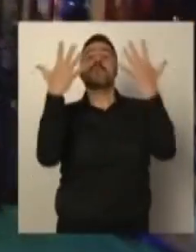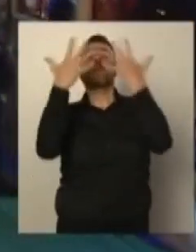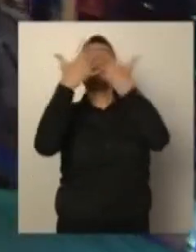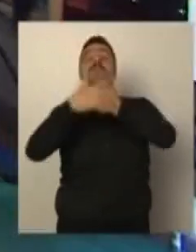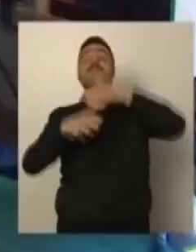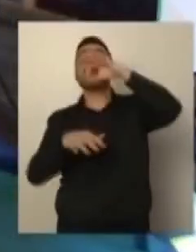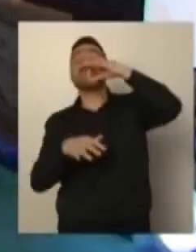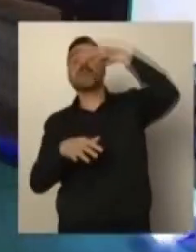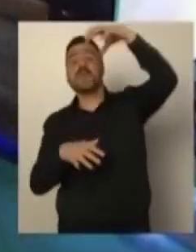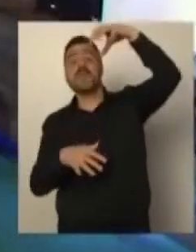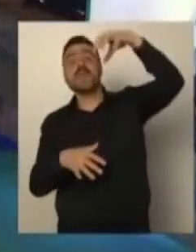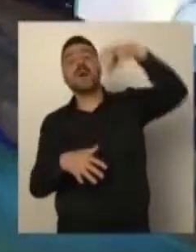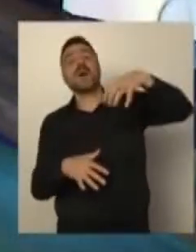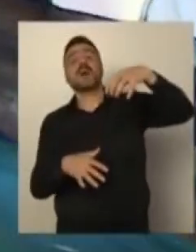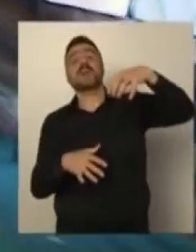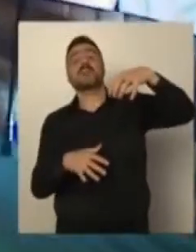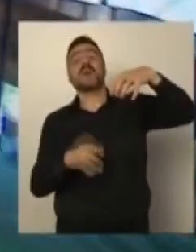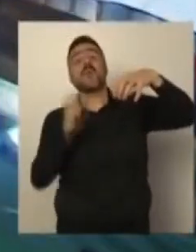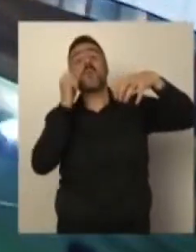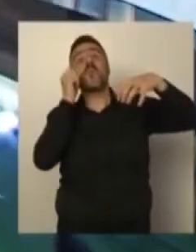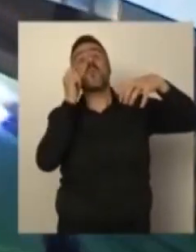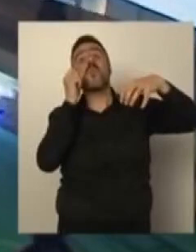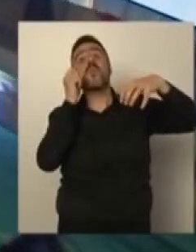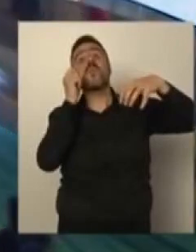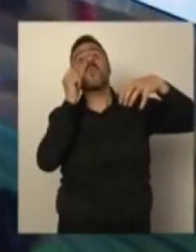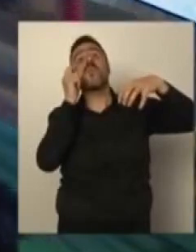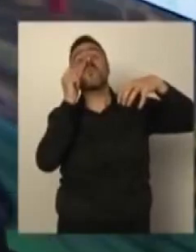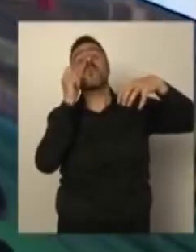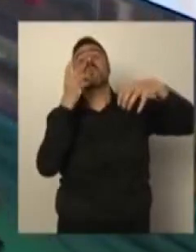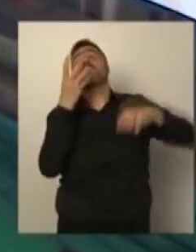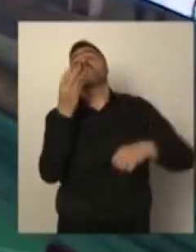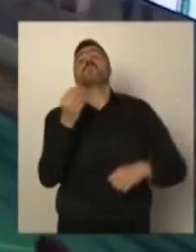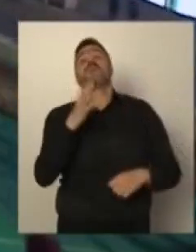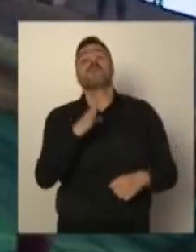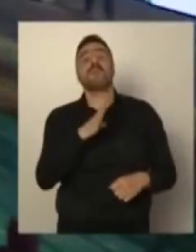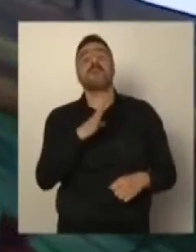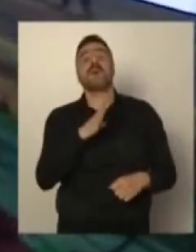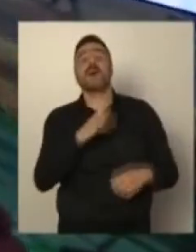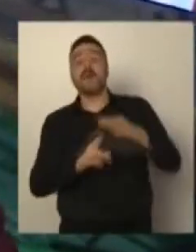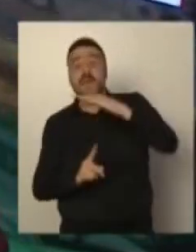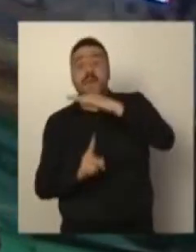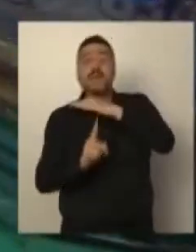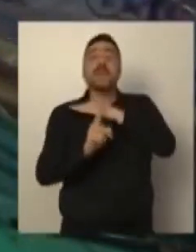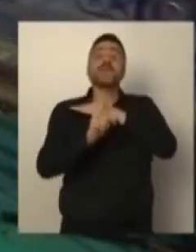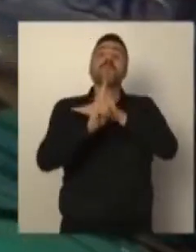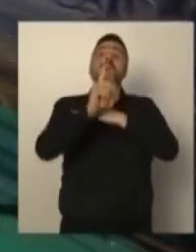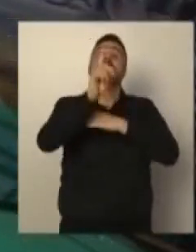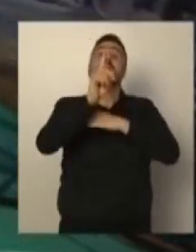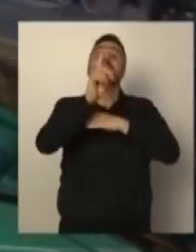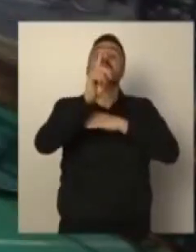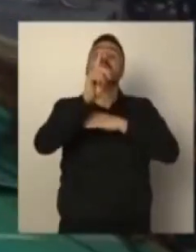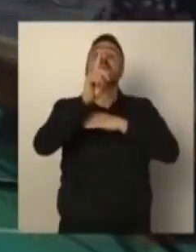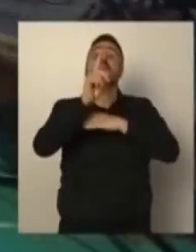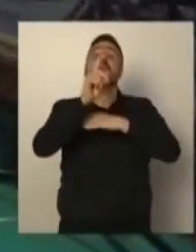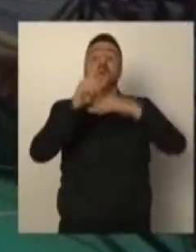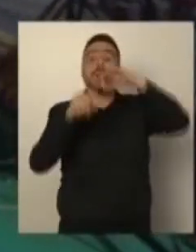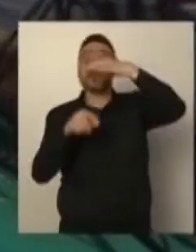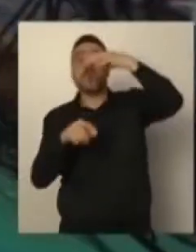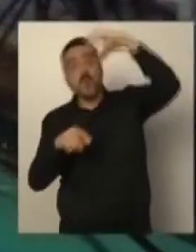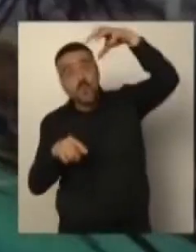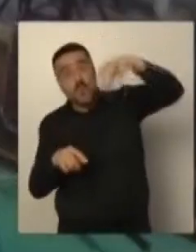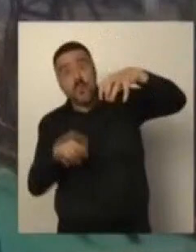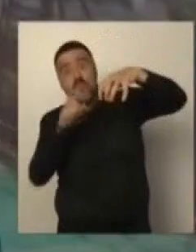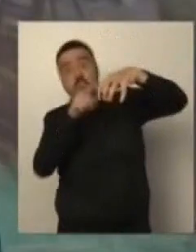Aksa bilincini, özlemini ve gayretini artırarak Miraç'ın mabedinin selametine, işgal